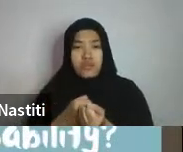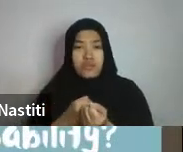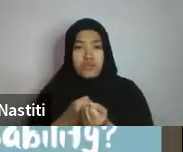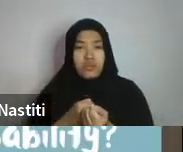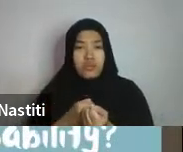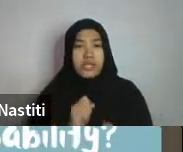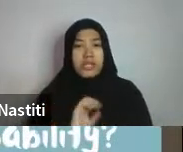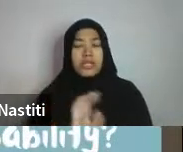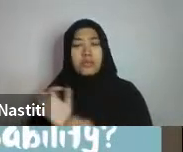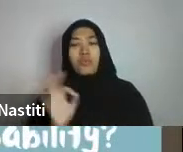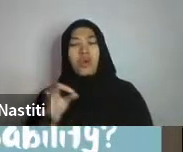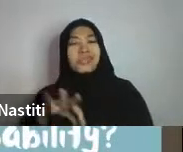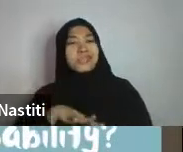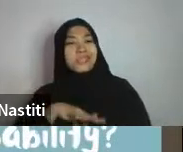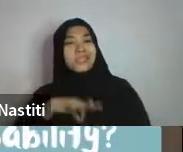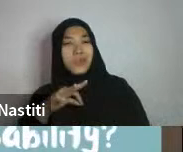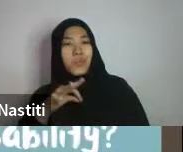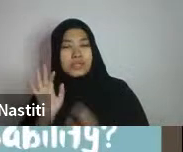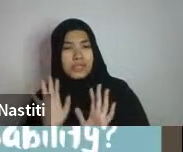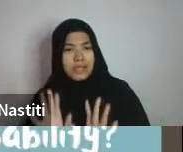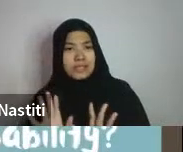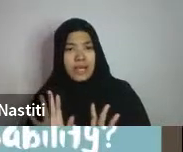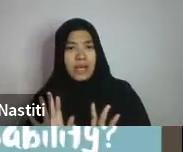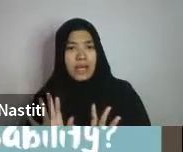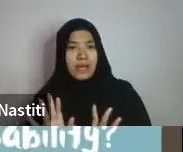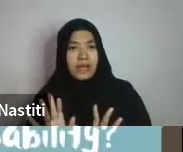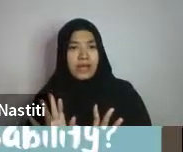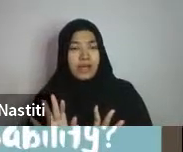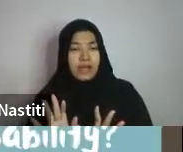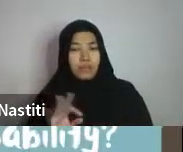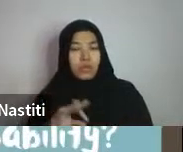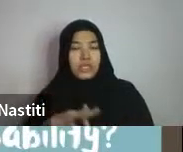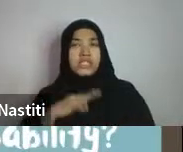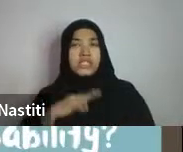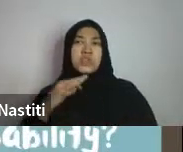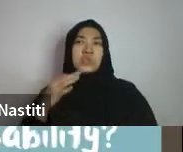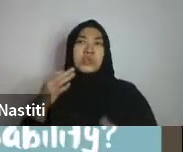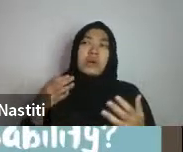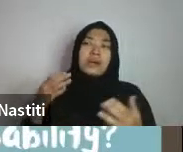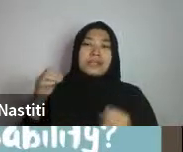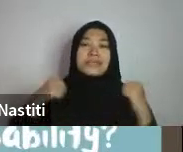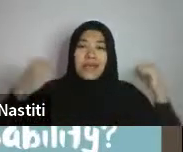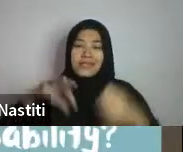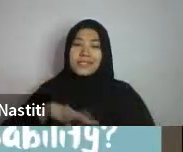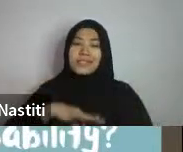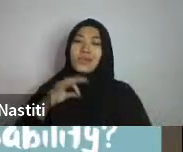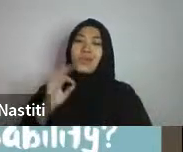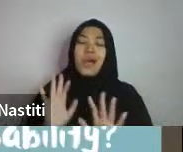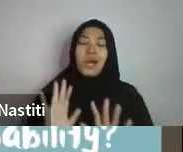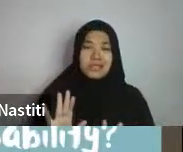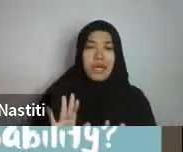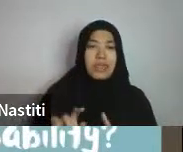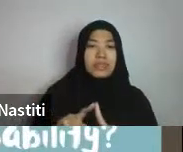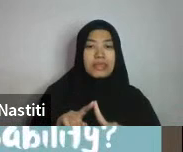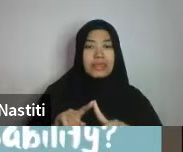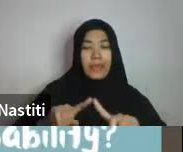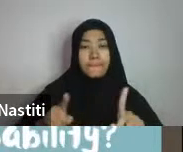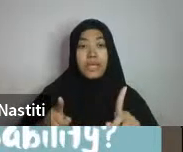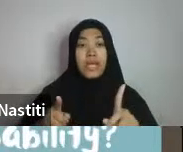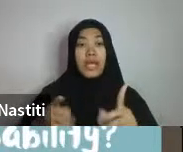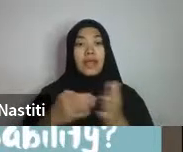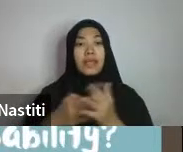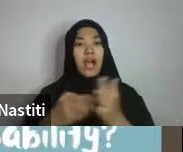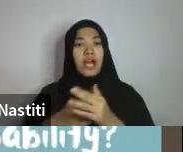kesehatan jiwanya saja yang yang menjadi tantangan, tapi tantangan terbesar itu ada pada